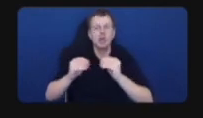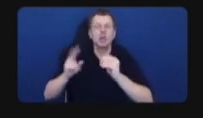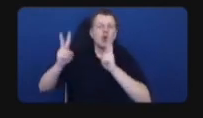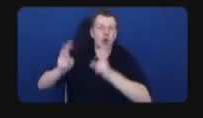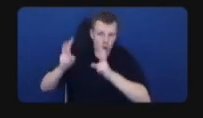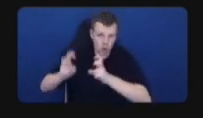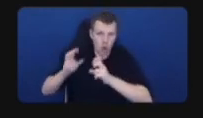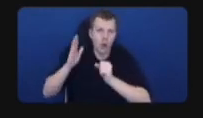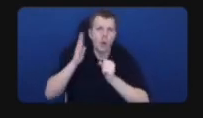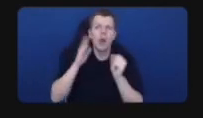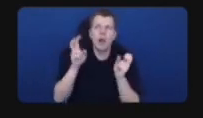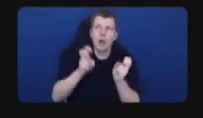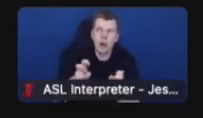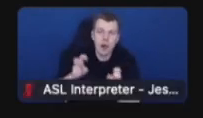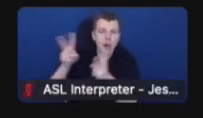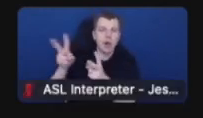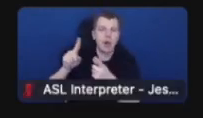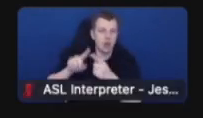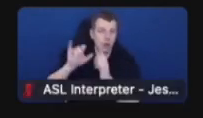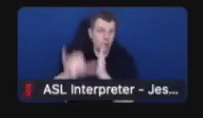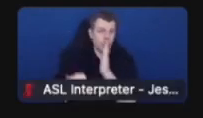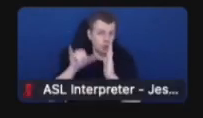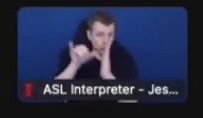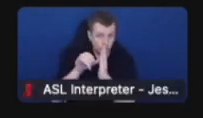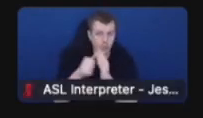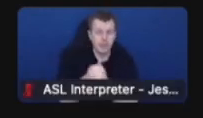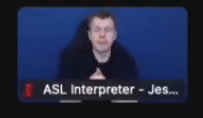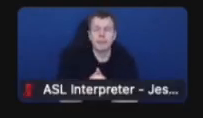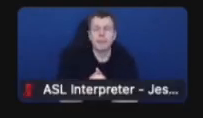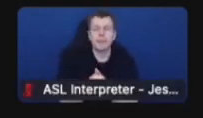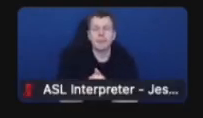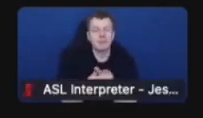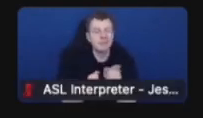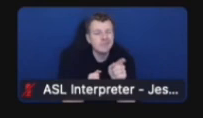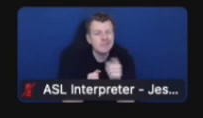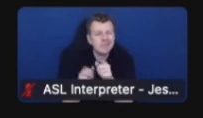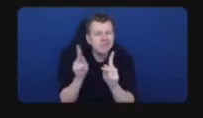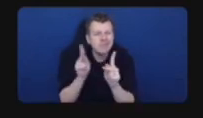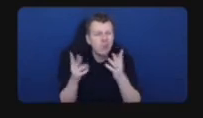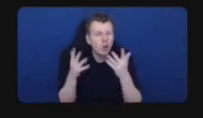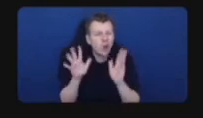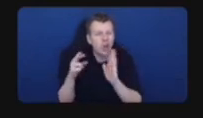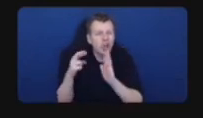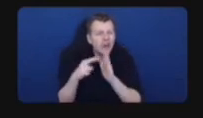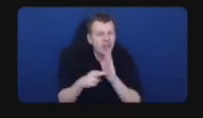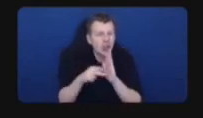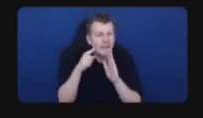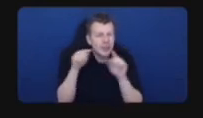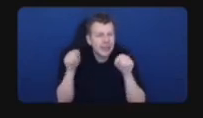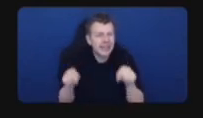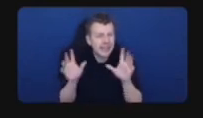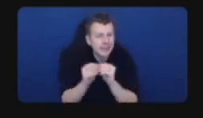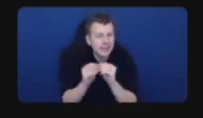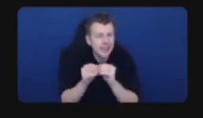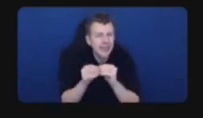样呢，我们这次的信息会的内容我们都会登到